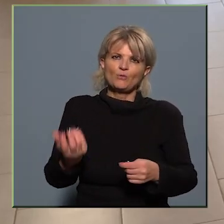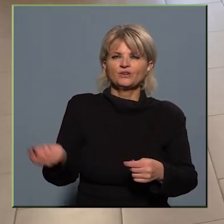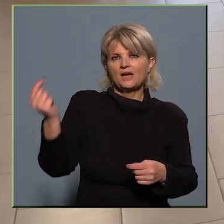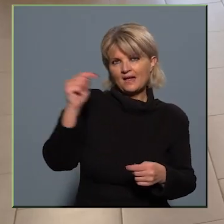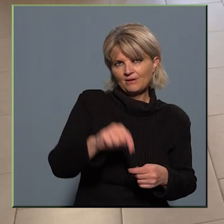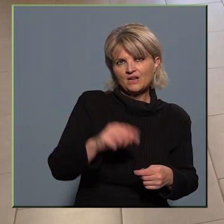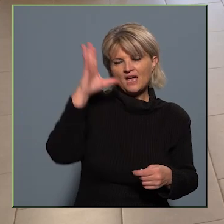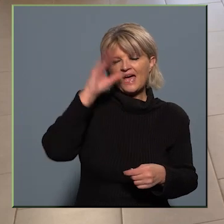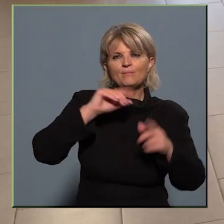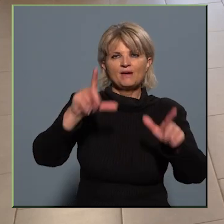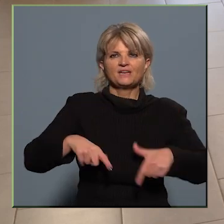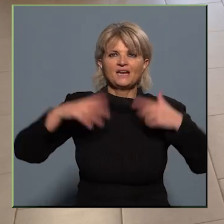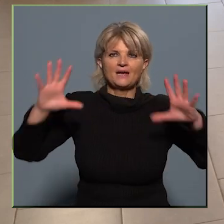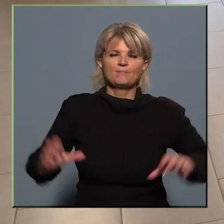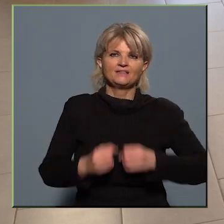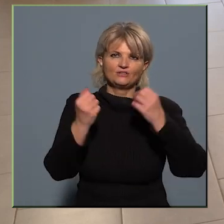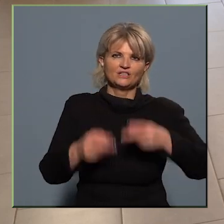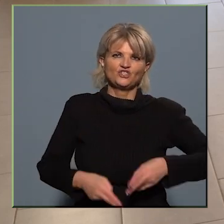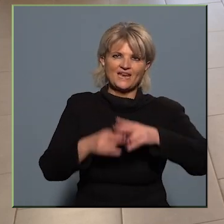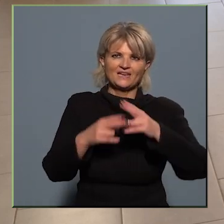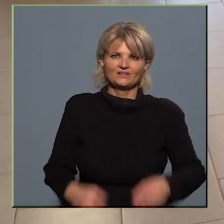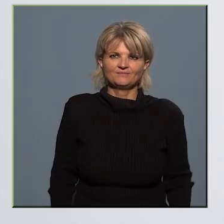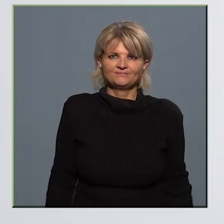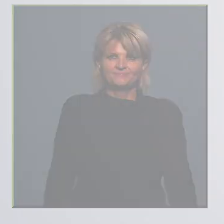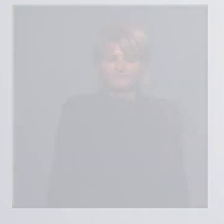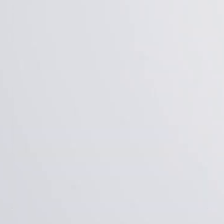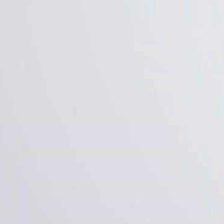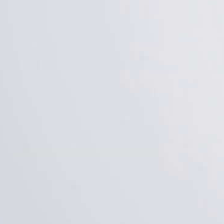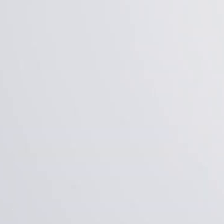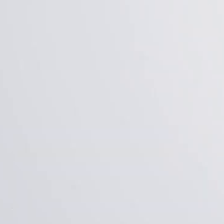emberek életének a megmentéséhez járulhatunk hozzá.